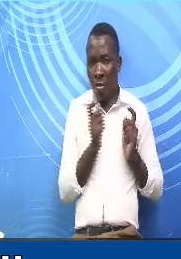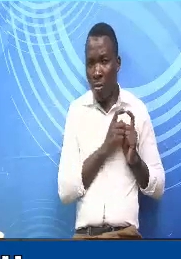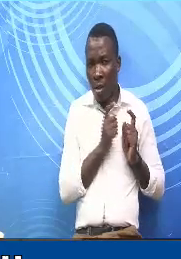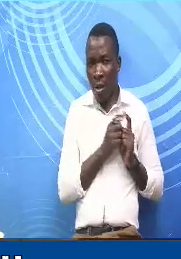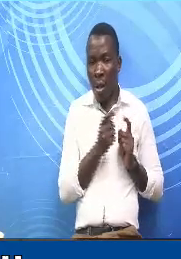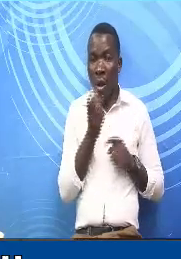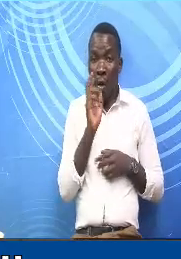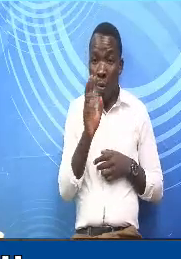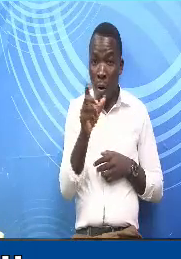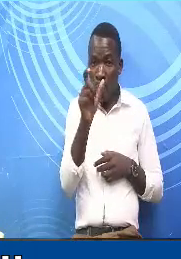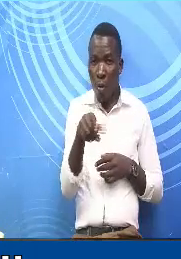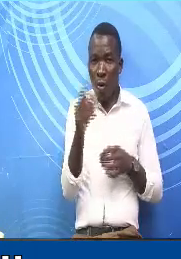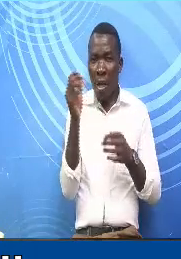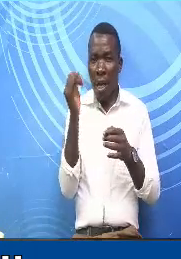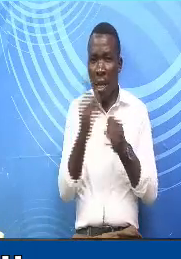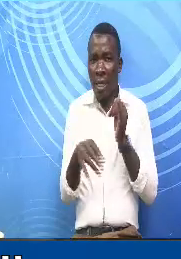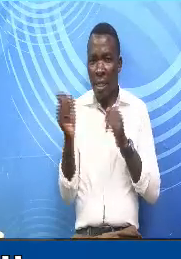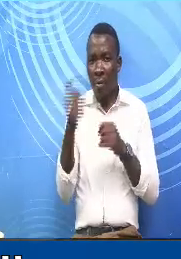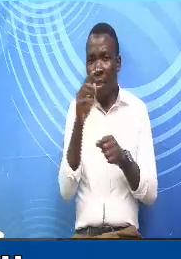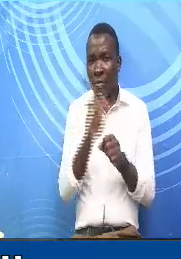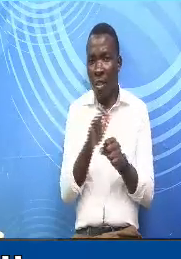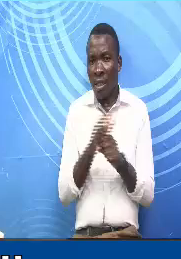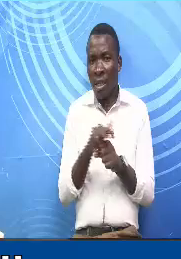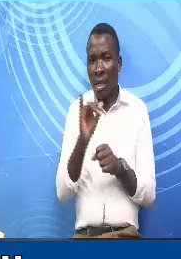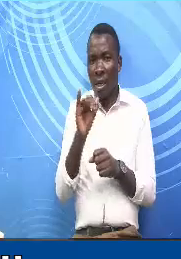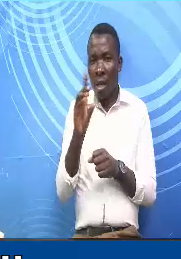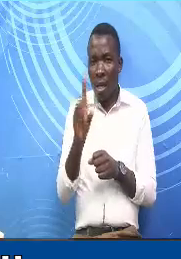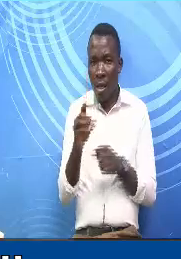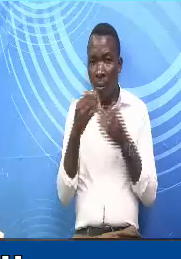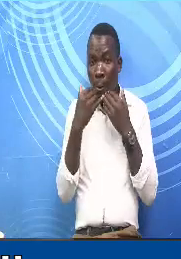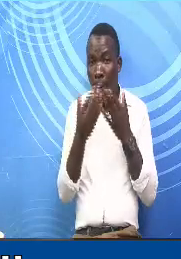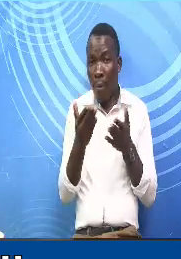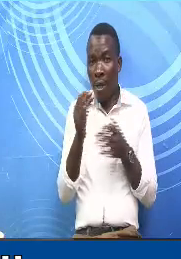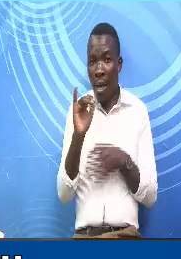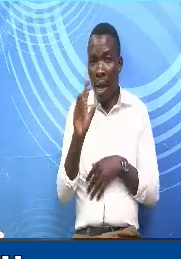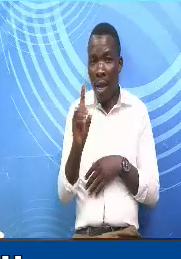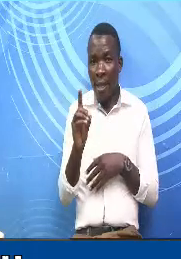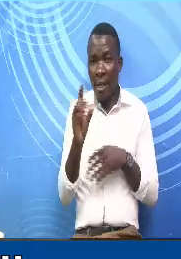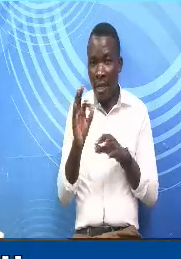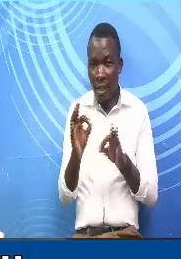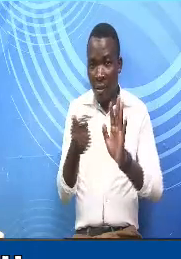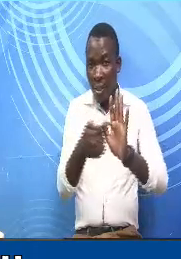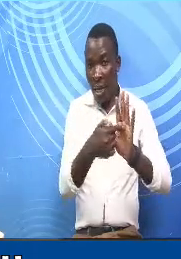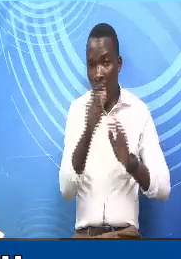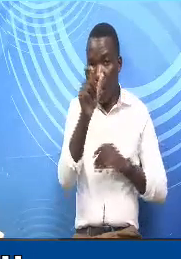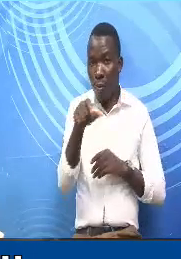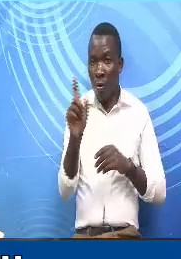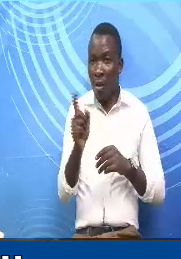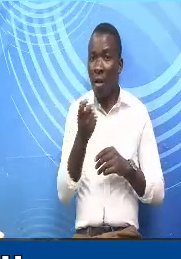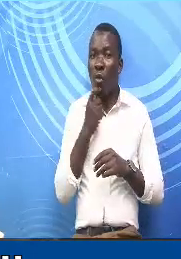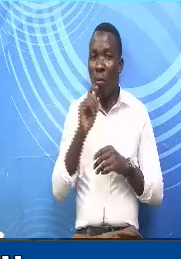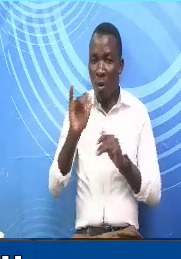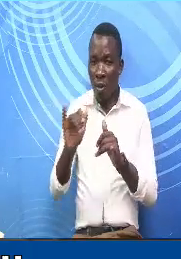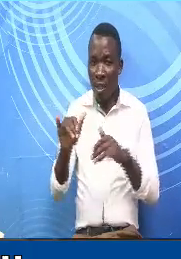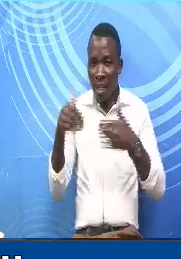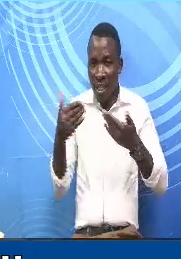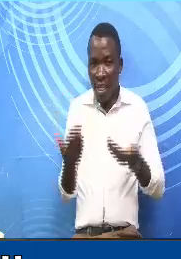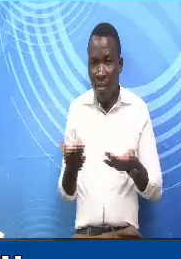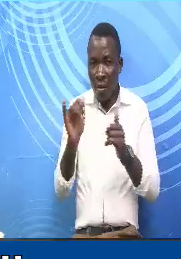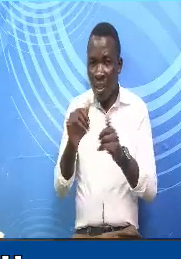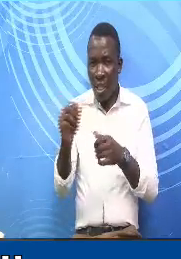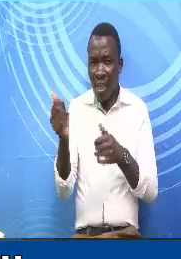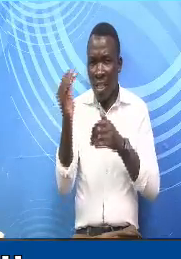amara amezi n'indangamuntu afite kandi indangamuntu ubundi ari kimwe mu biranga umuntu bitagomba gusigwa cyangwa se ngo bisigaranwe n'inzego